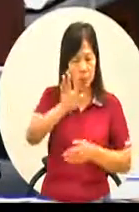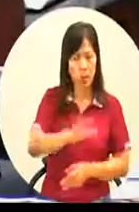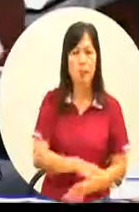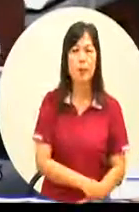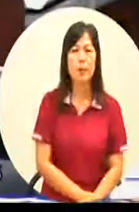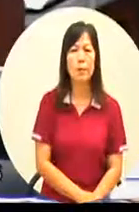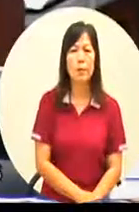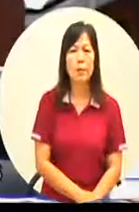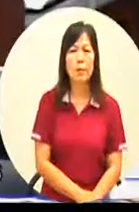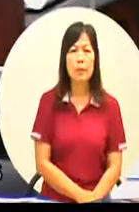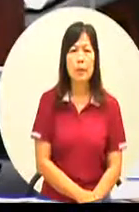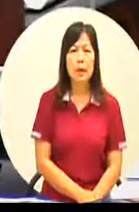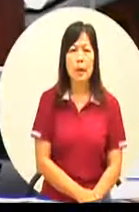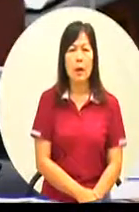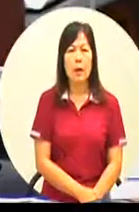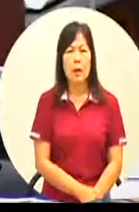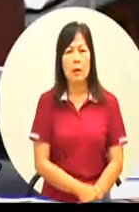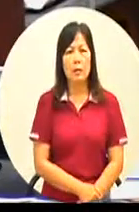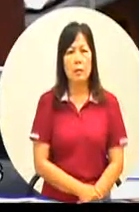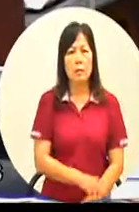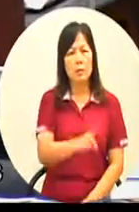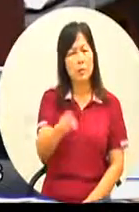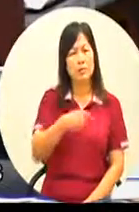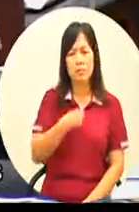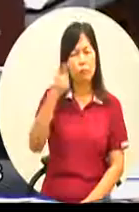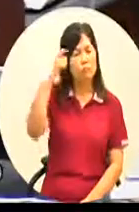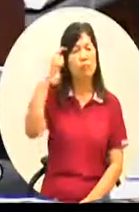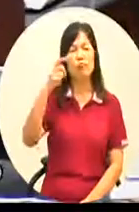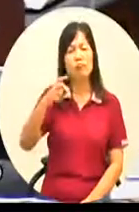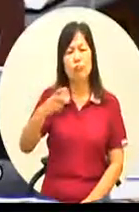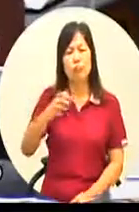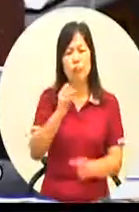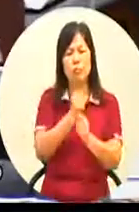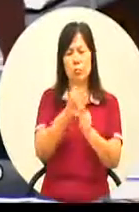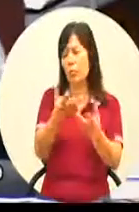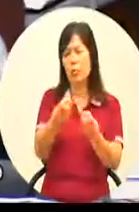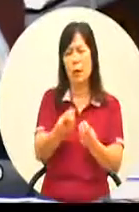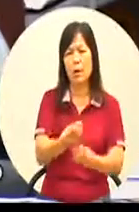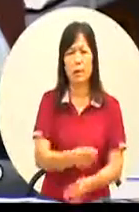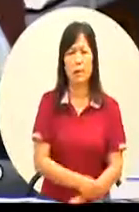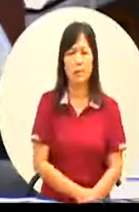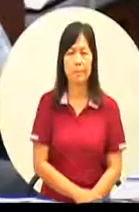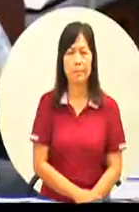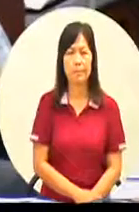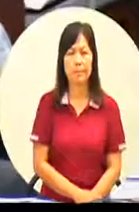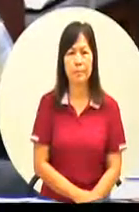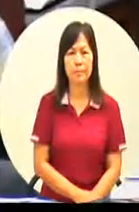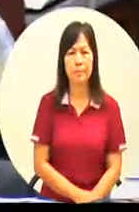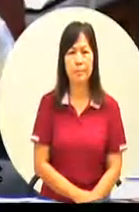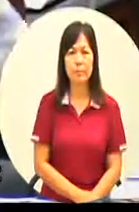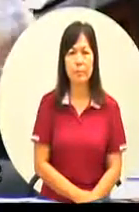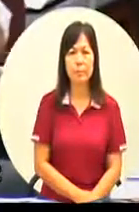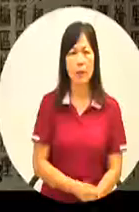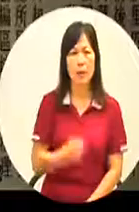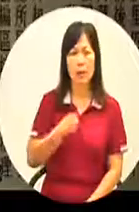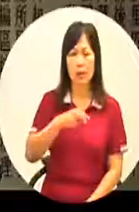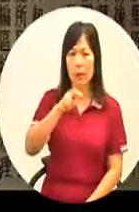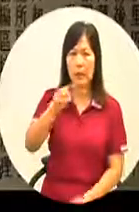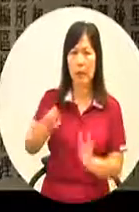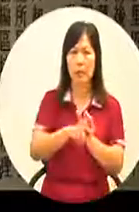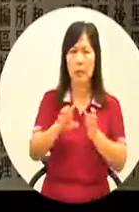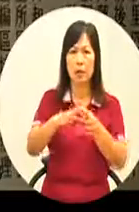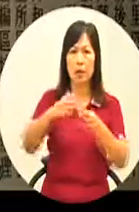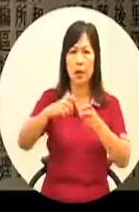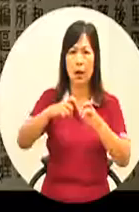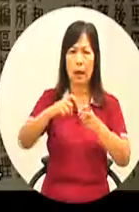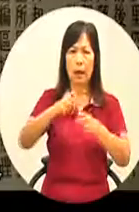啦。吼，啊，恁嘛拢呾无去处理，所以讲我迄天看到恁炫耀两工，恁报